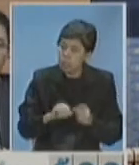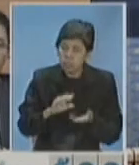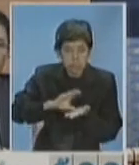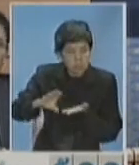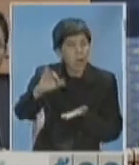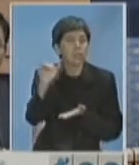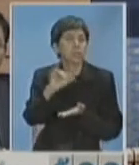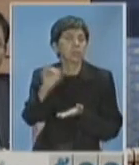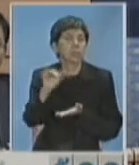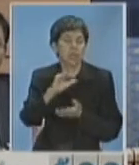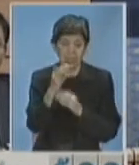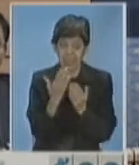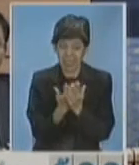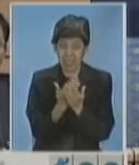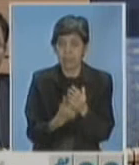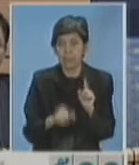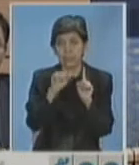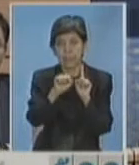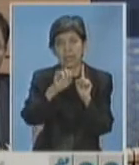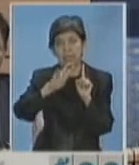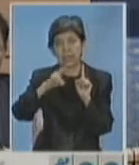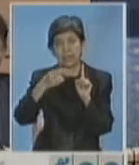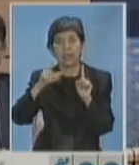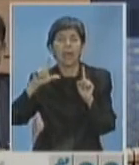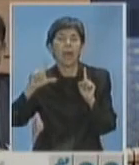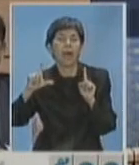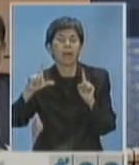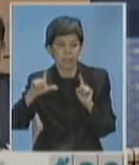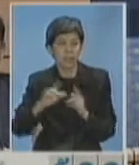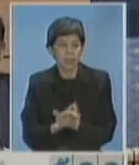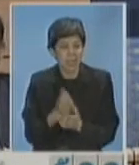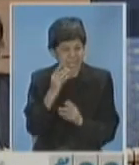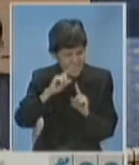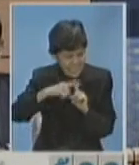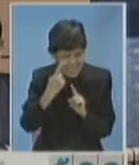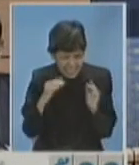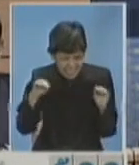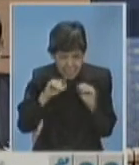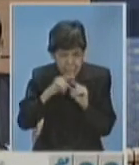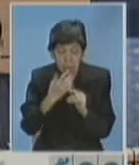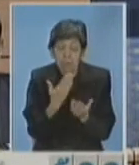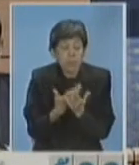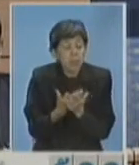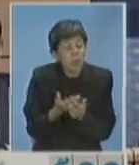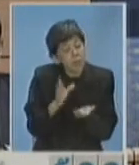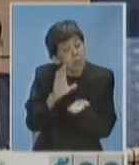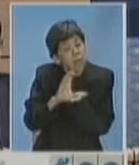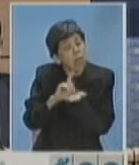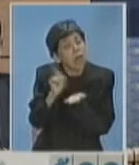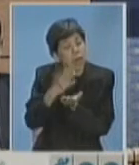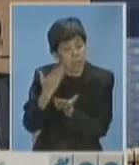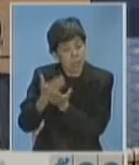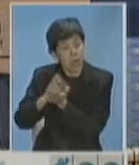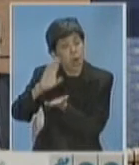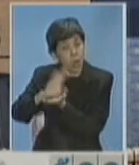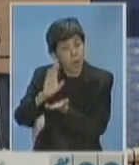บประมาณที่ผ่านมาเป็นเงินถึง 170,000 ล้านบาทเหลือเวลาเพียงเดือนเดียวท่านจะใช้จ่ายอย่างไรสำนักงบประม